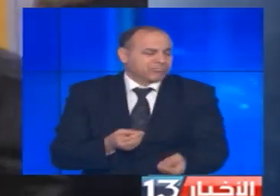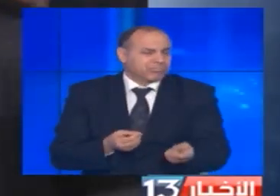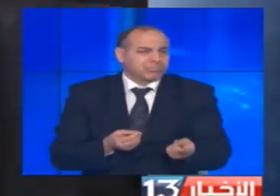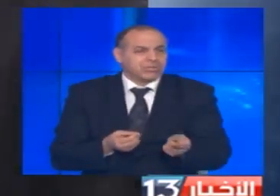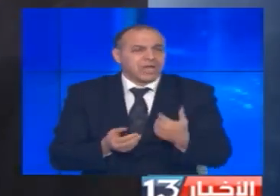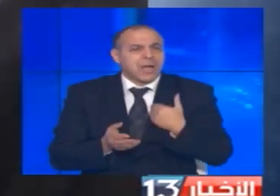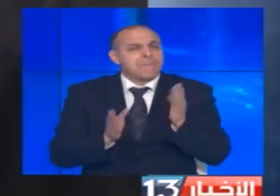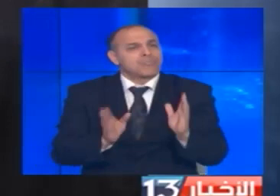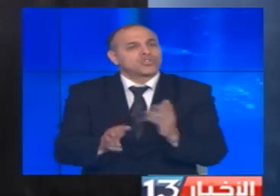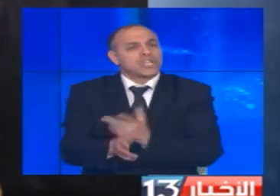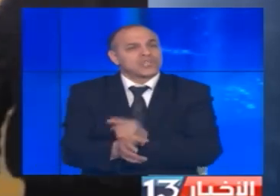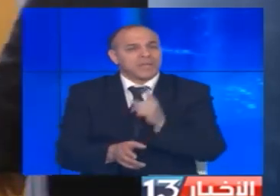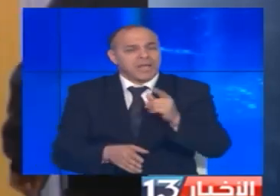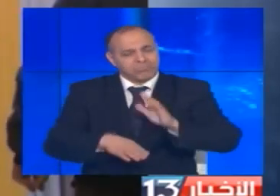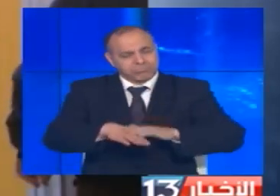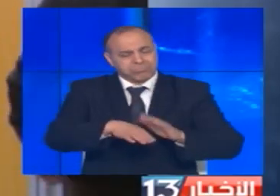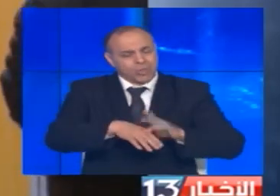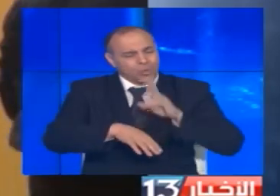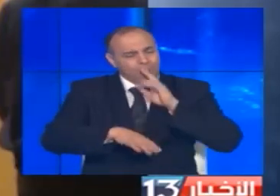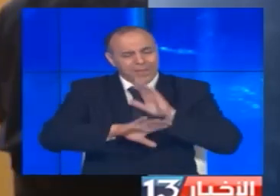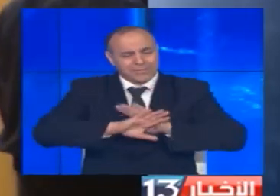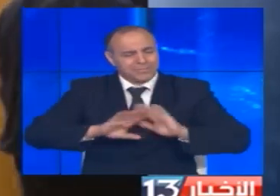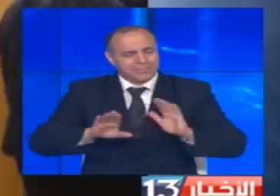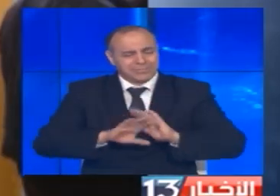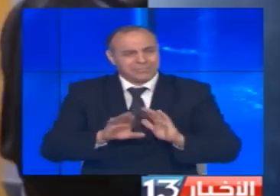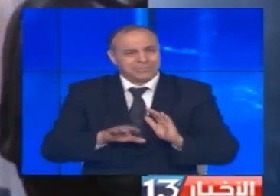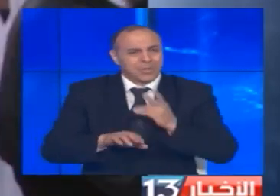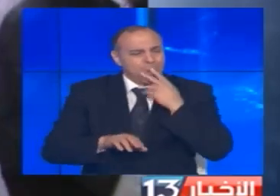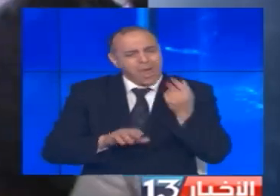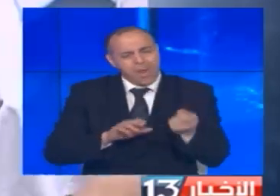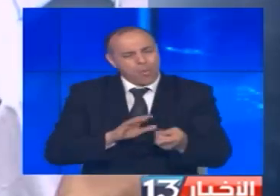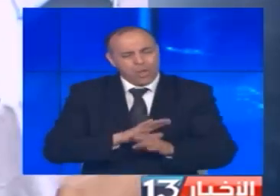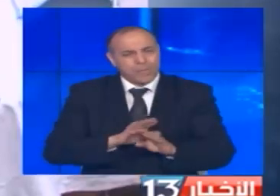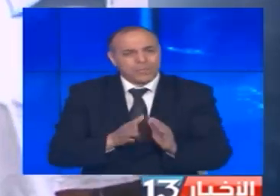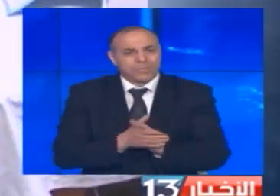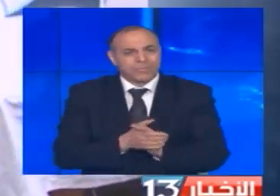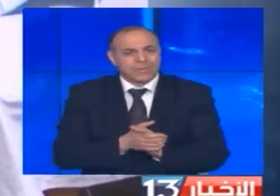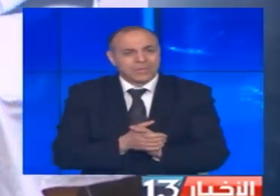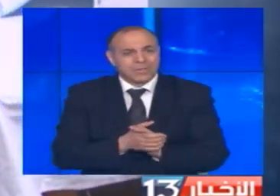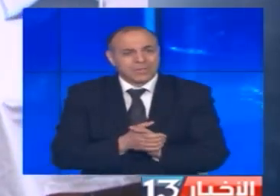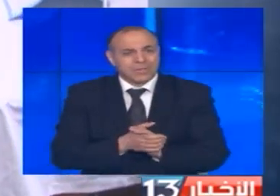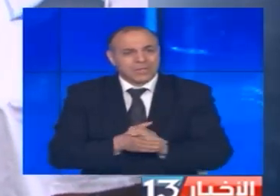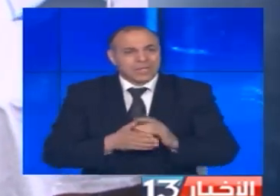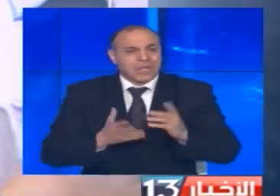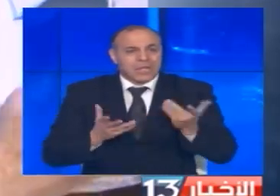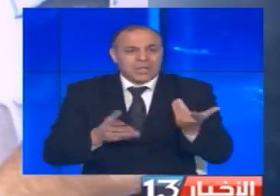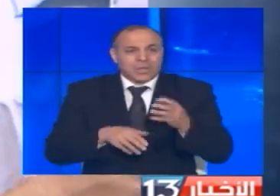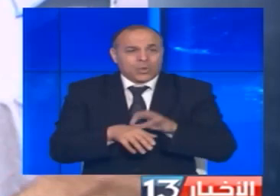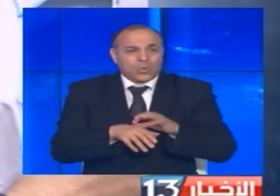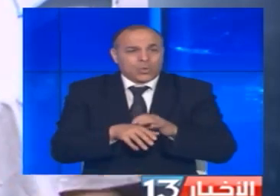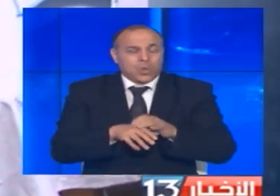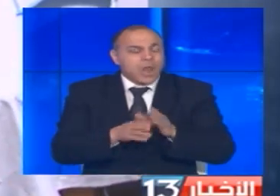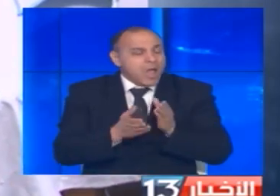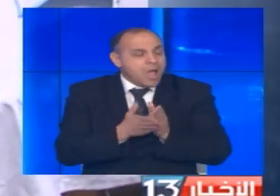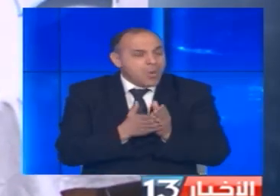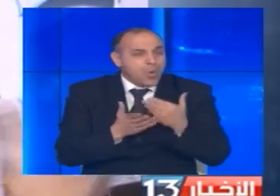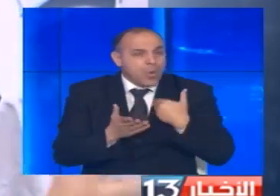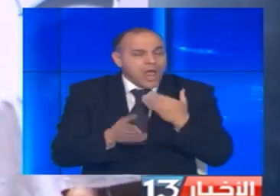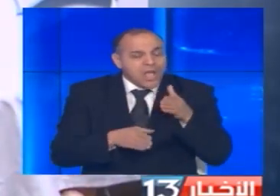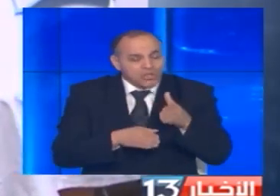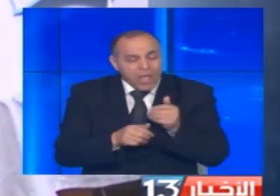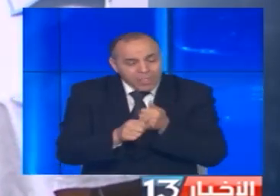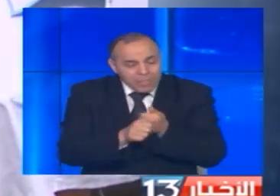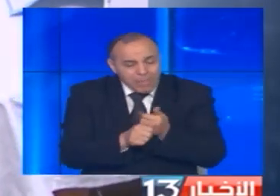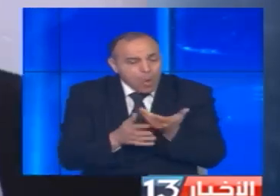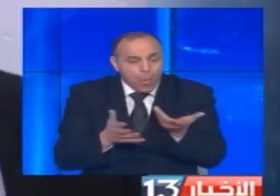الدين ونصحوني باش نبعد على الدخان. لا فادتني الدكتوره وعطتني وين لي زوندروا اللي واحد ينجم يزيد يتبع